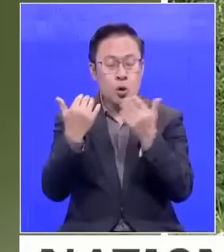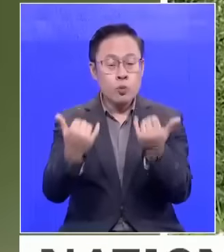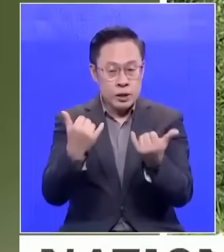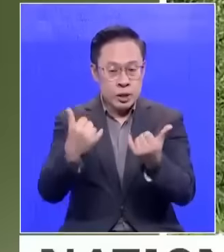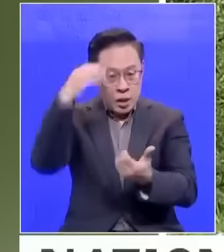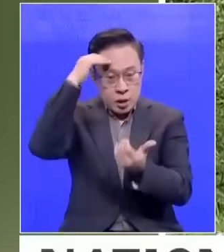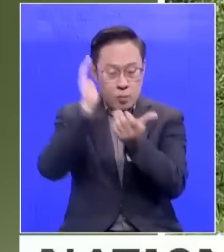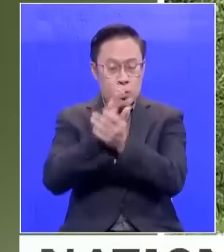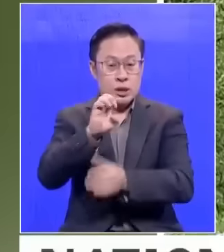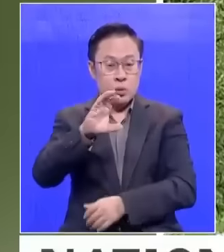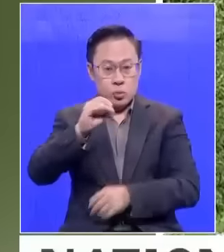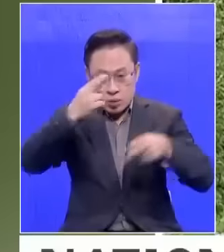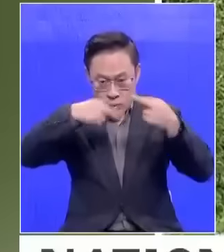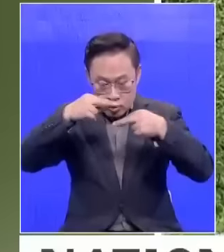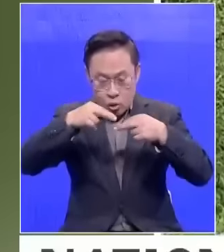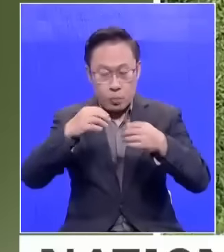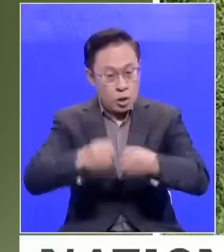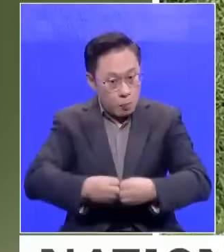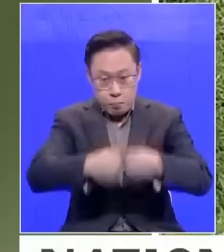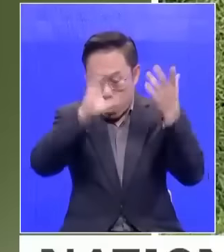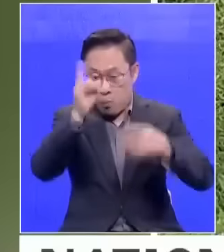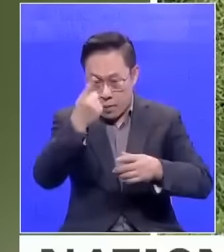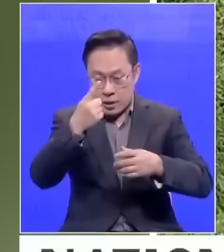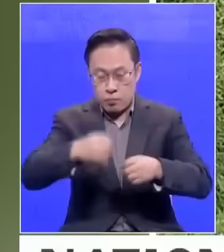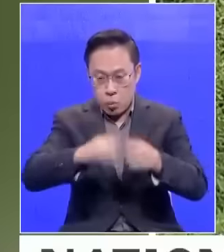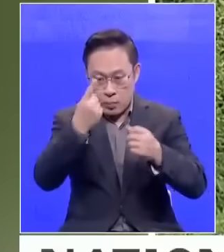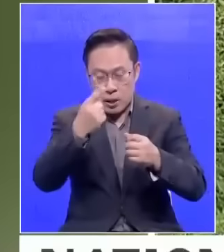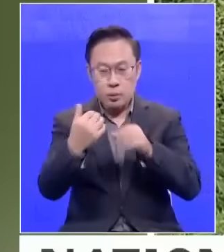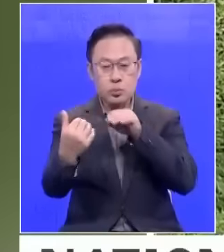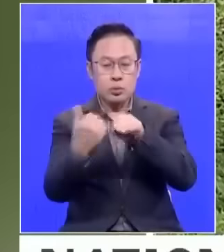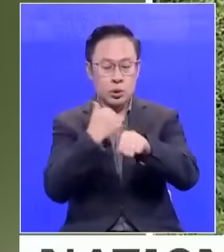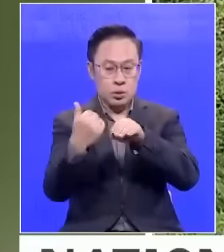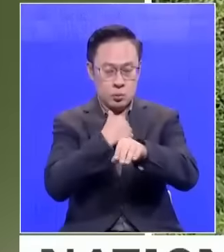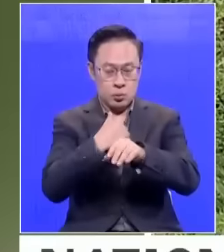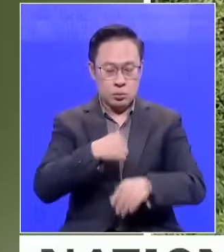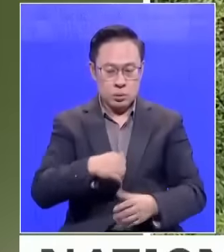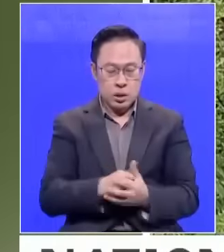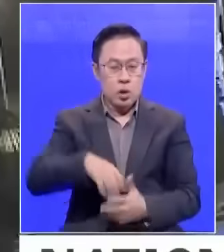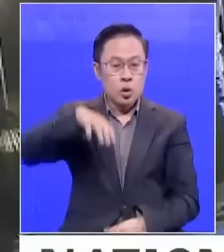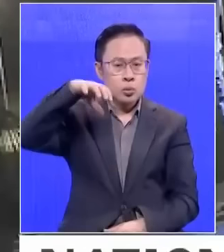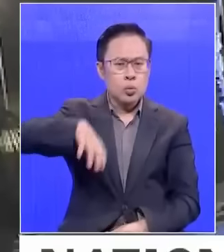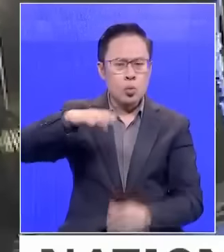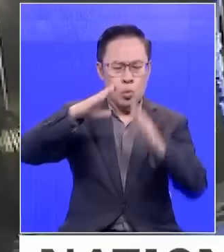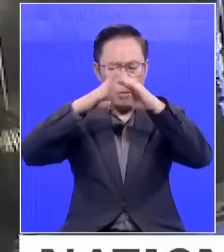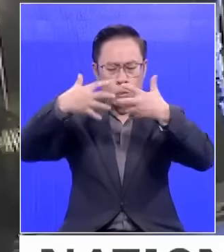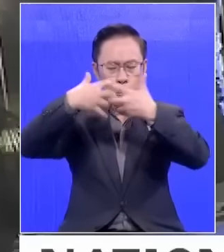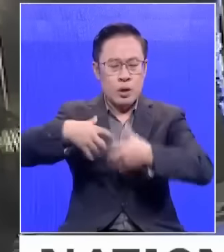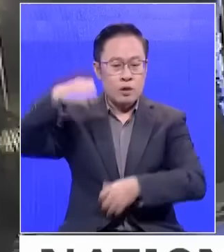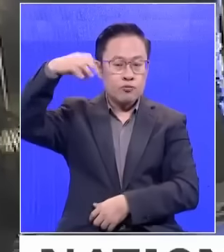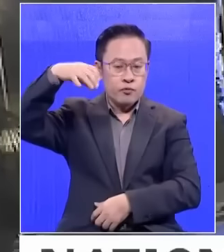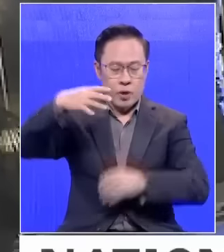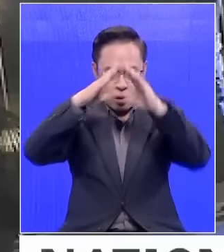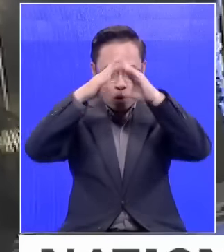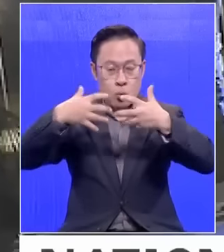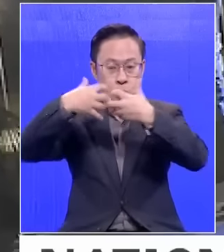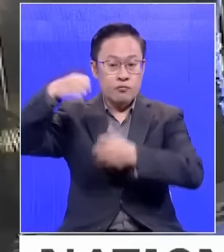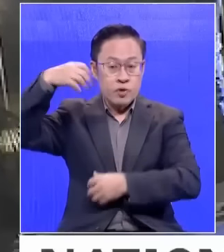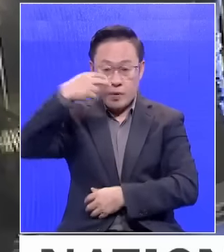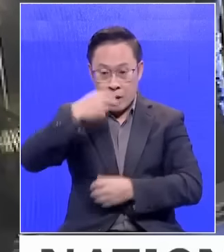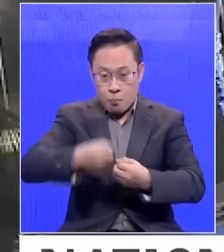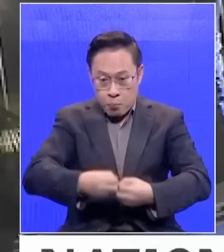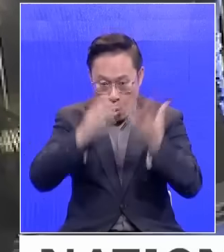านว่าเกิดเหตุระเบิดขึ้นบริเวณหน้าโรงไฟฟ้าชีวมวลบ้านบ่อน้ำส้มตำบลเกาะส